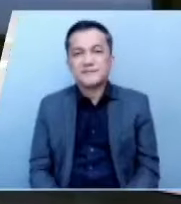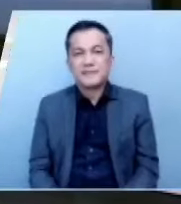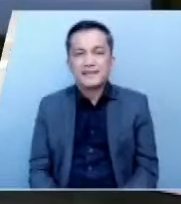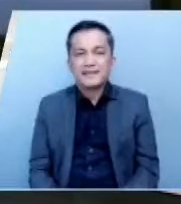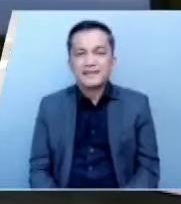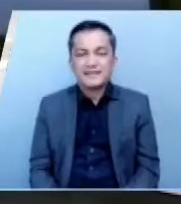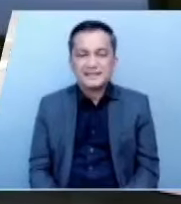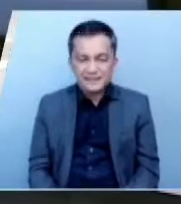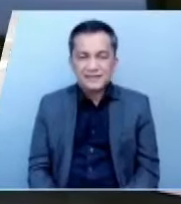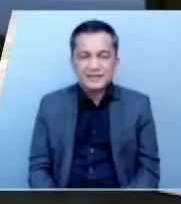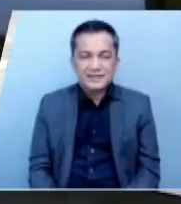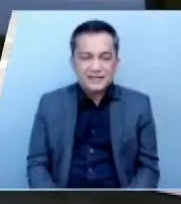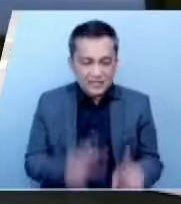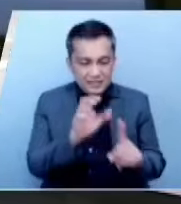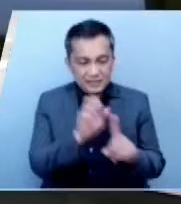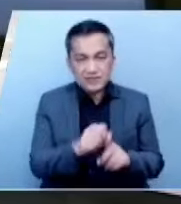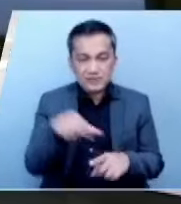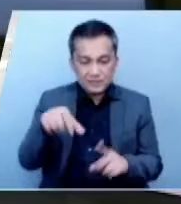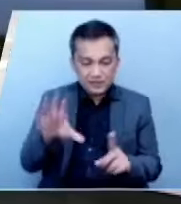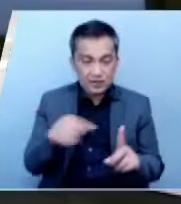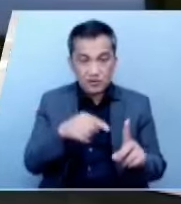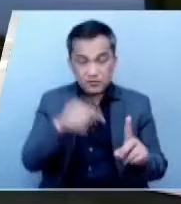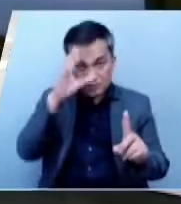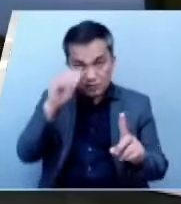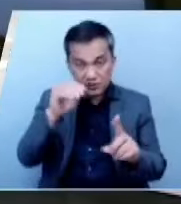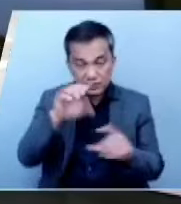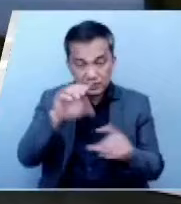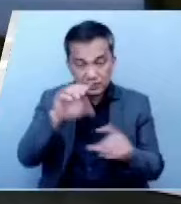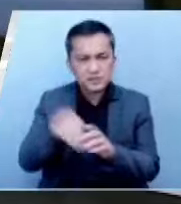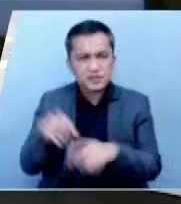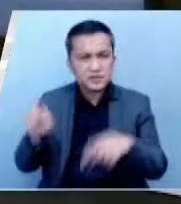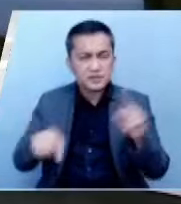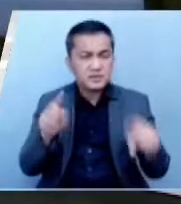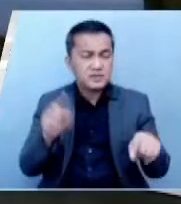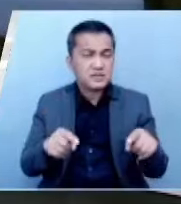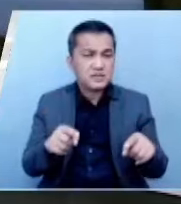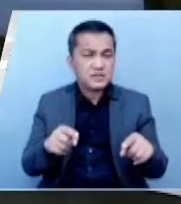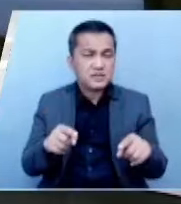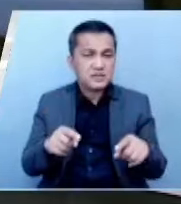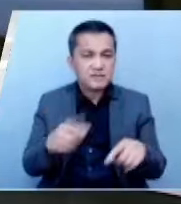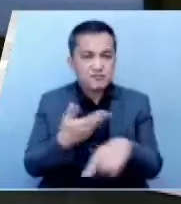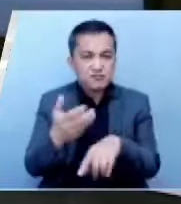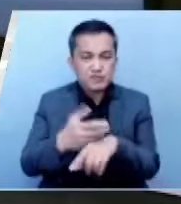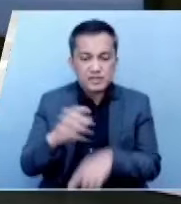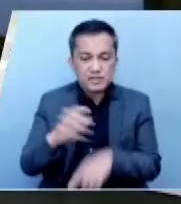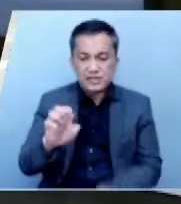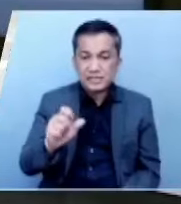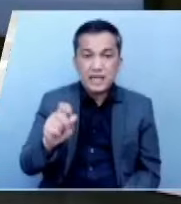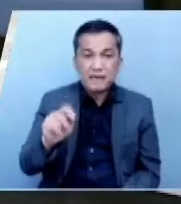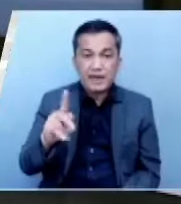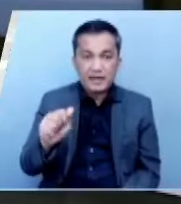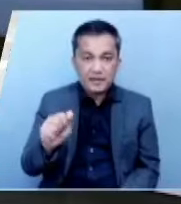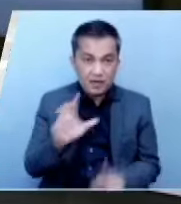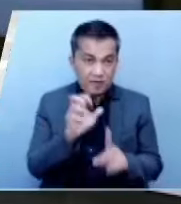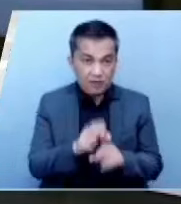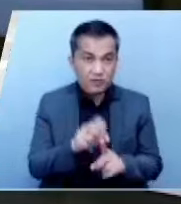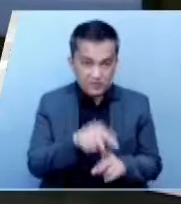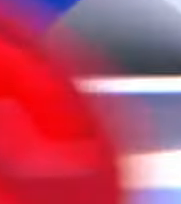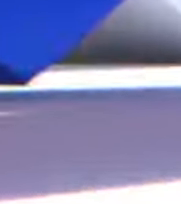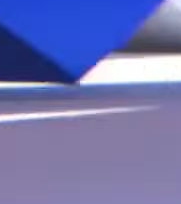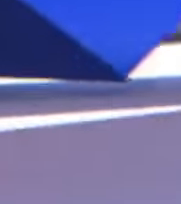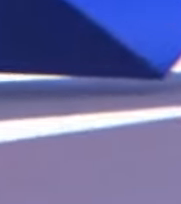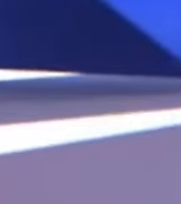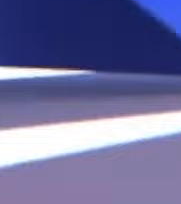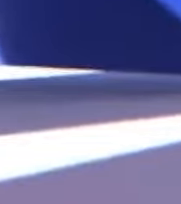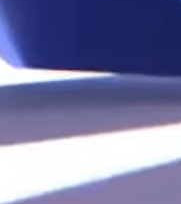Arestado sa Quezon City ang isang lalaking sangkot sa iba't ibang uri umano ng estafa. Ang paghuli sa kanya, tunghayan sa aking eksklusibong pagtuto.